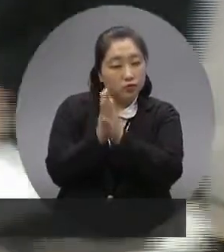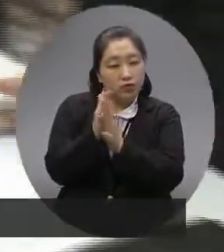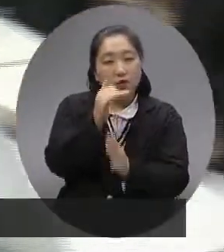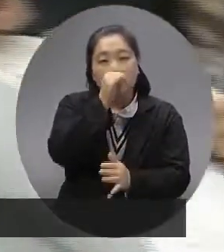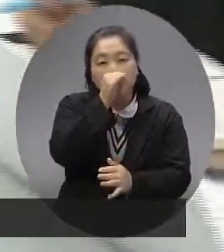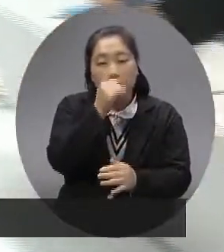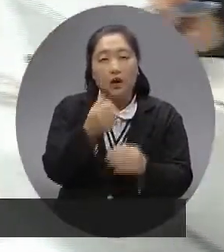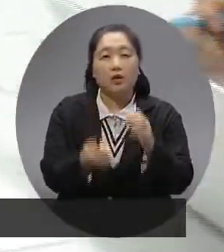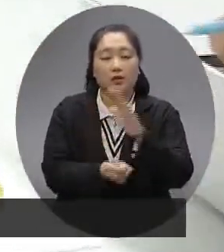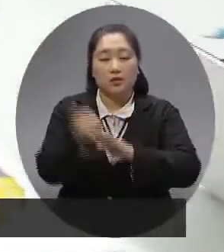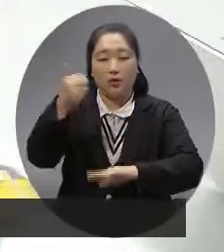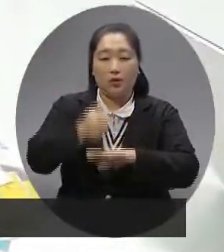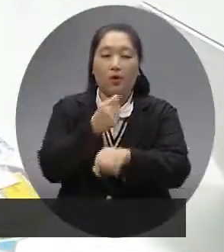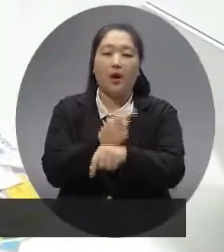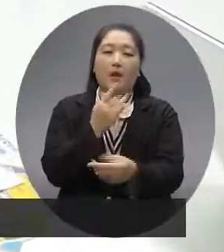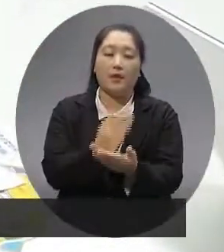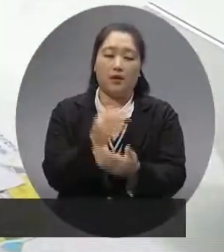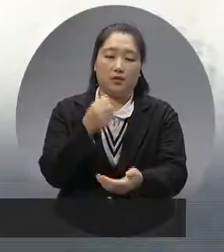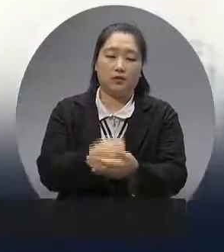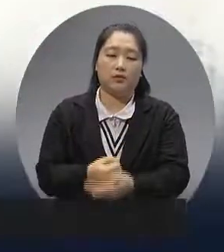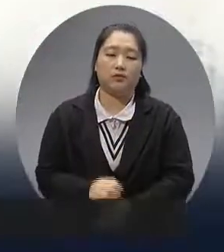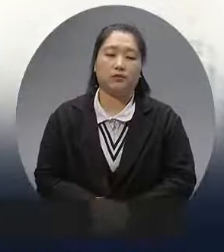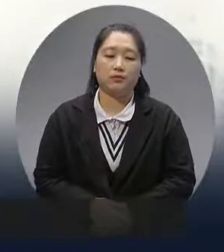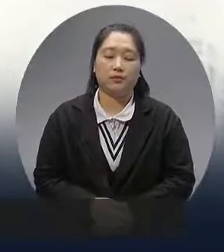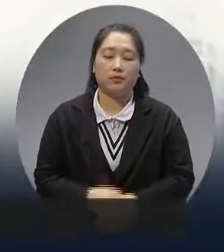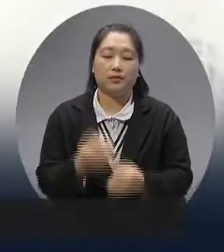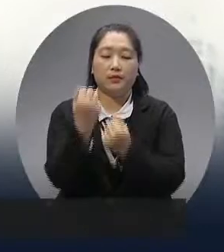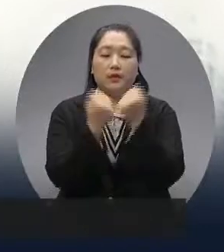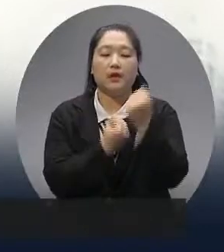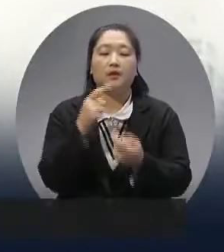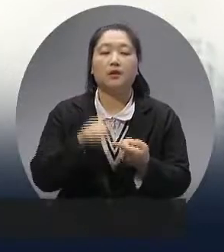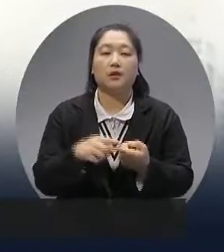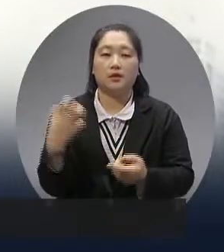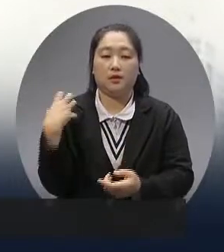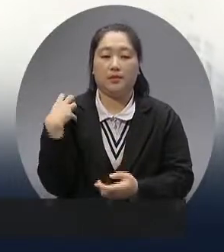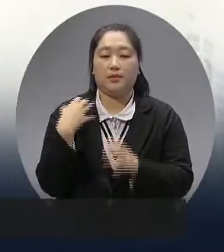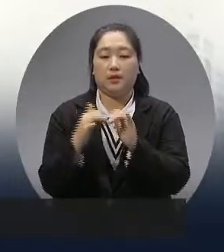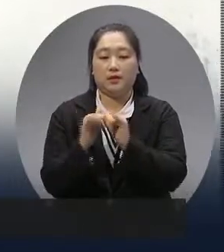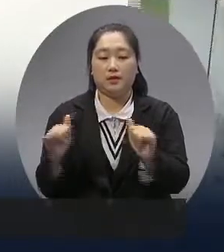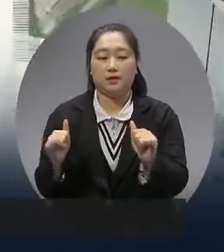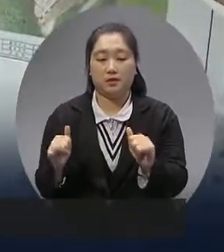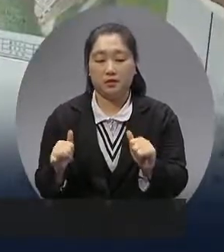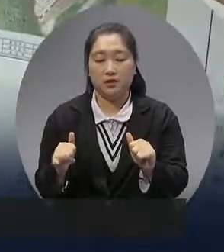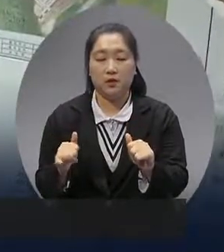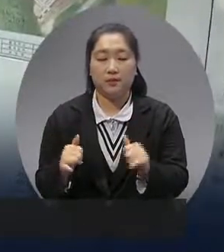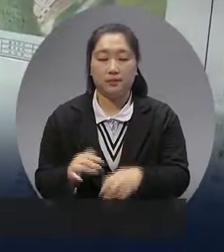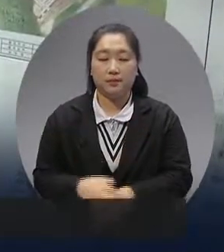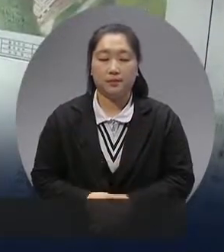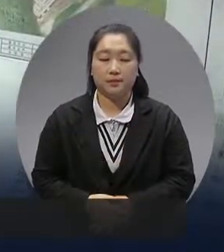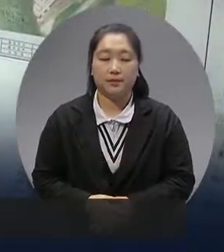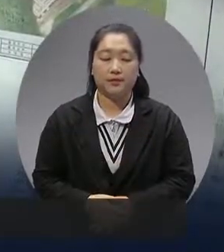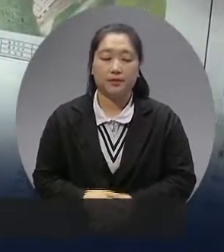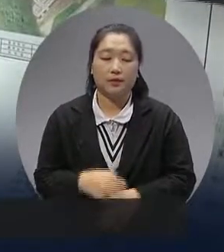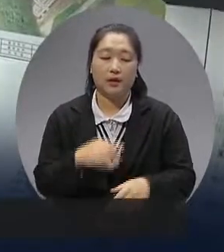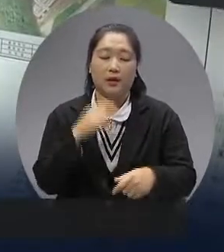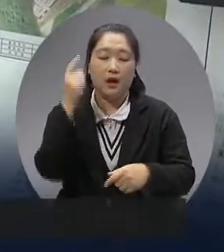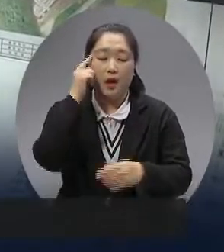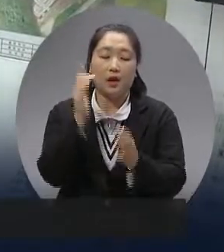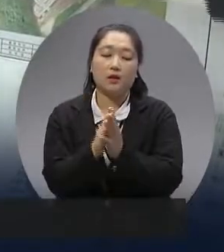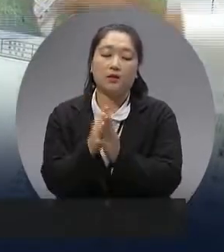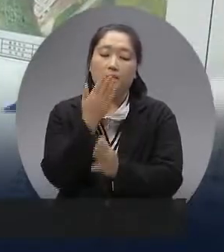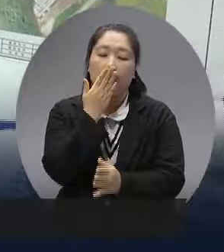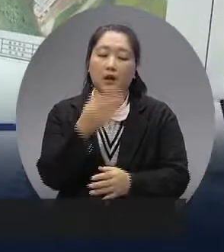갈렸습니다. 어떻게 해석하느냐에 따라 그 담당자들의 재량이 거든요. 그런 부분에 대해서 저희가 적극